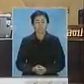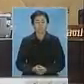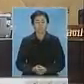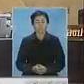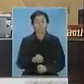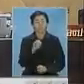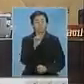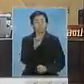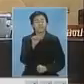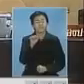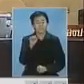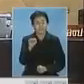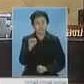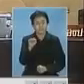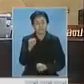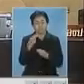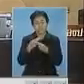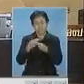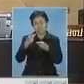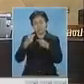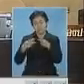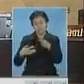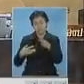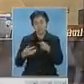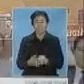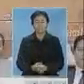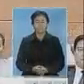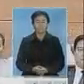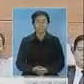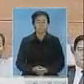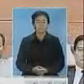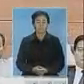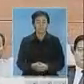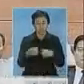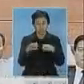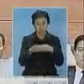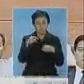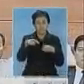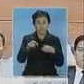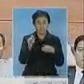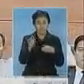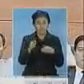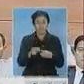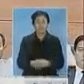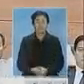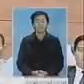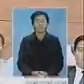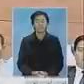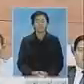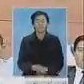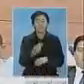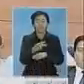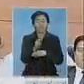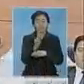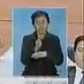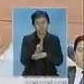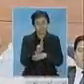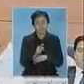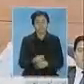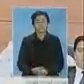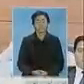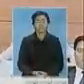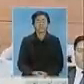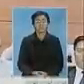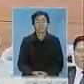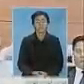แทนราษฎรระบบบัญชีรายชื่อพรรคเพื่อไทยท่านประธานที่เคารพครับ